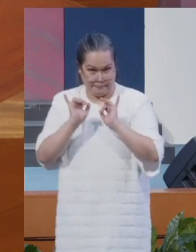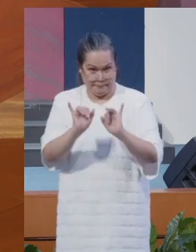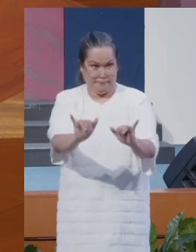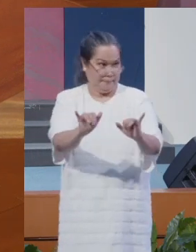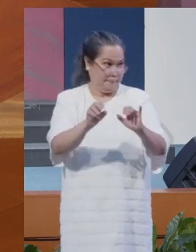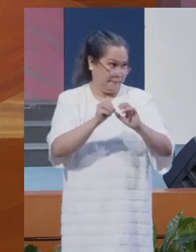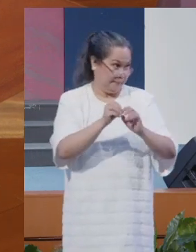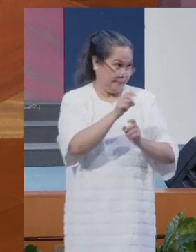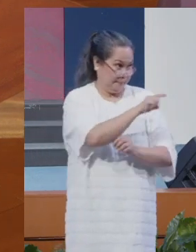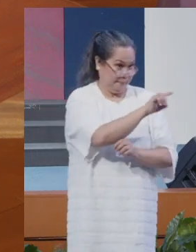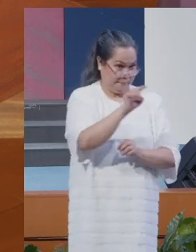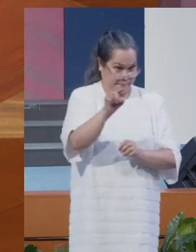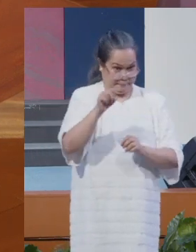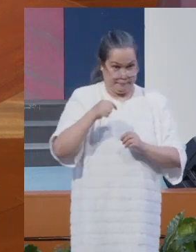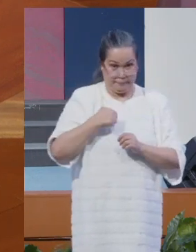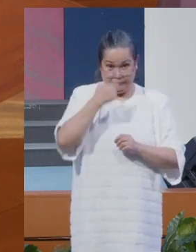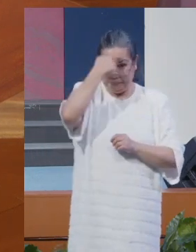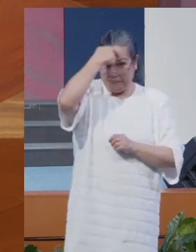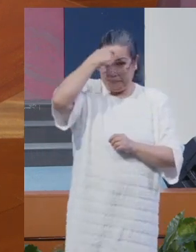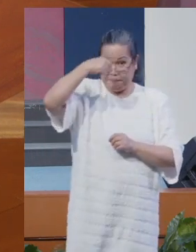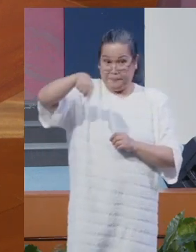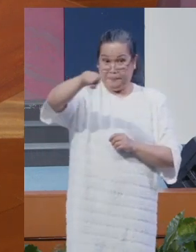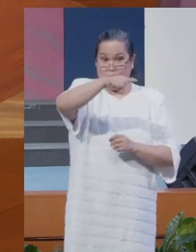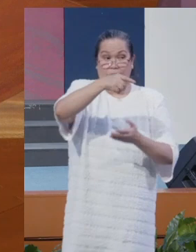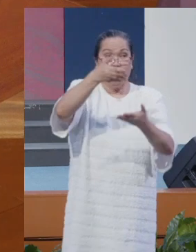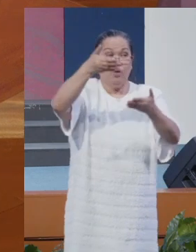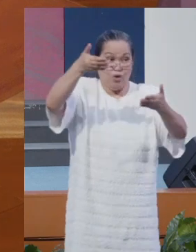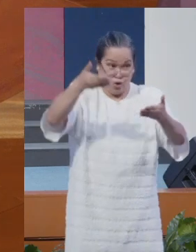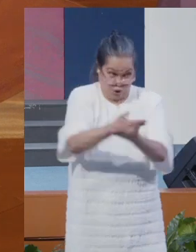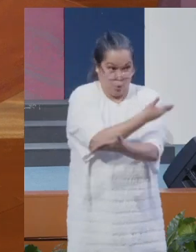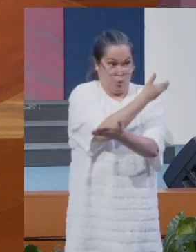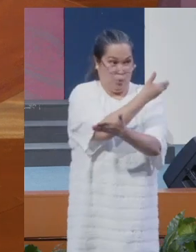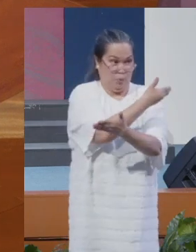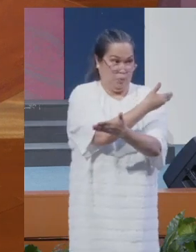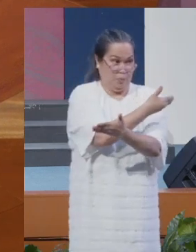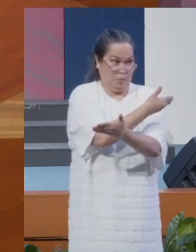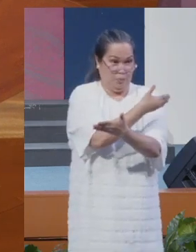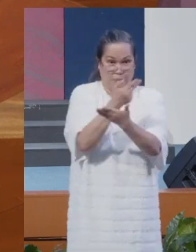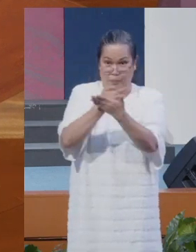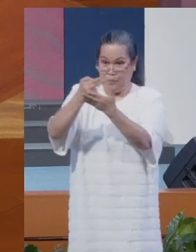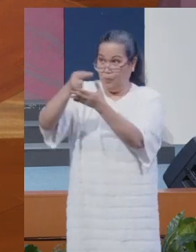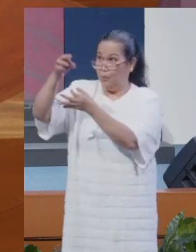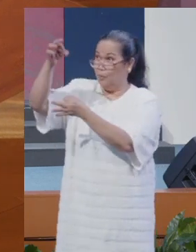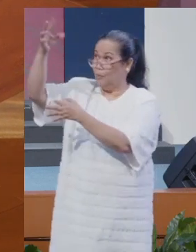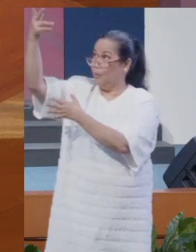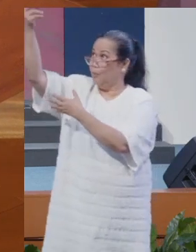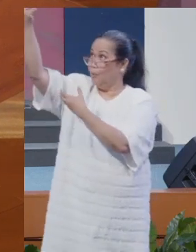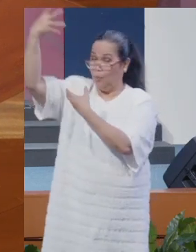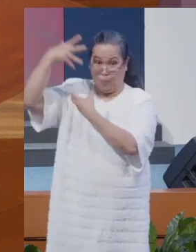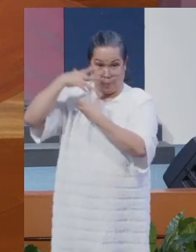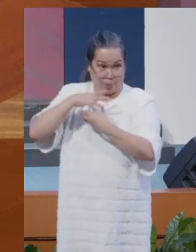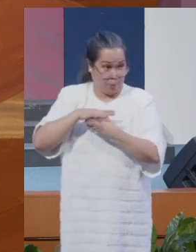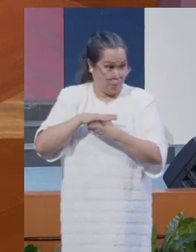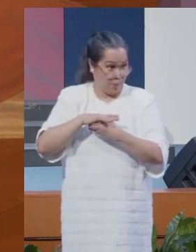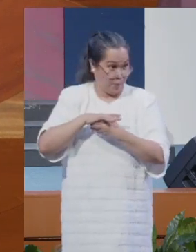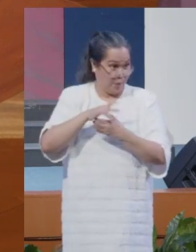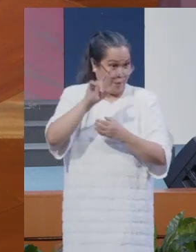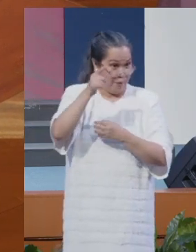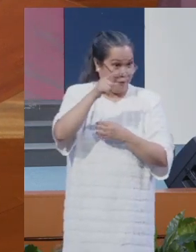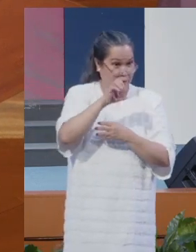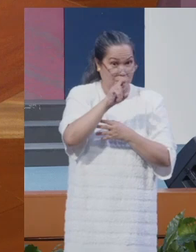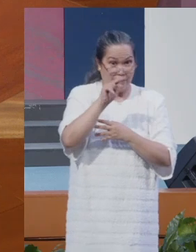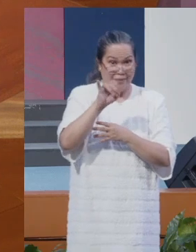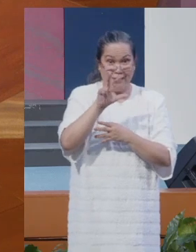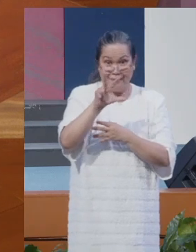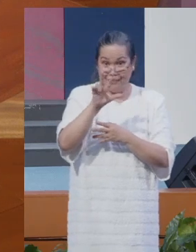kanila. Sapagkat sila ay bago na. The Holy Spirit will indwell. 1 Corinthians 3:16, "Do you not